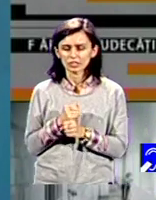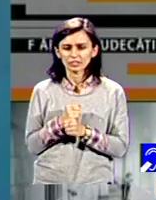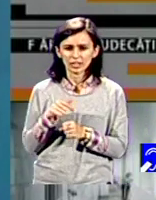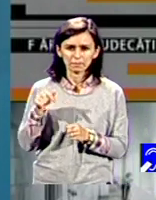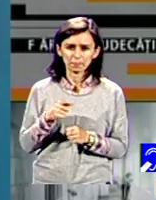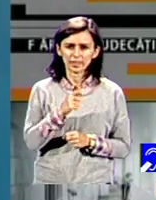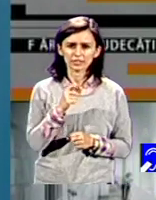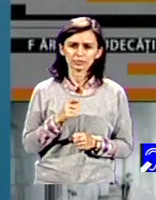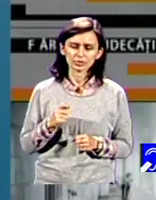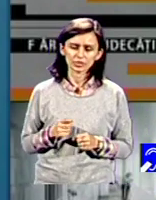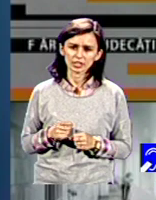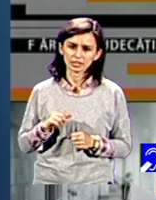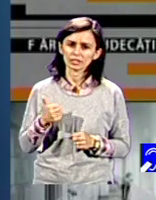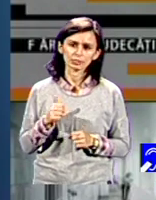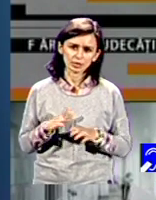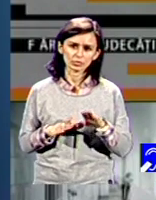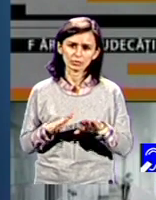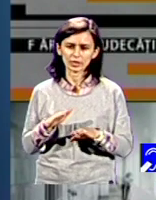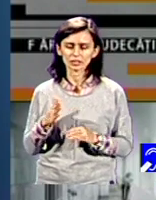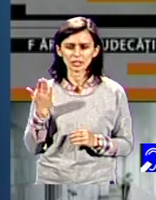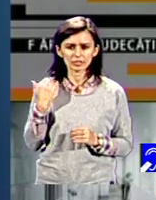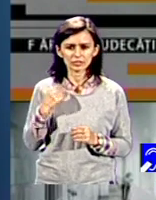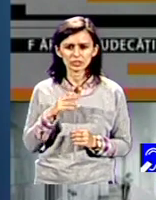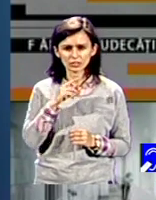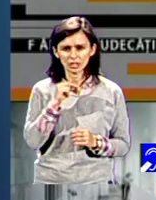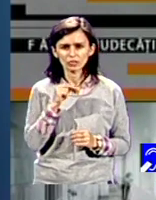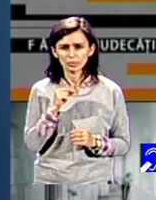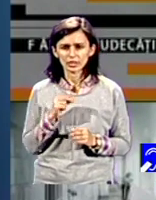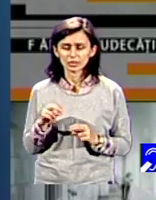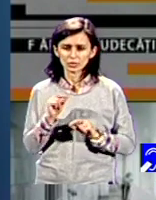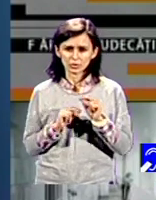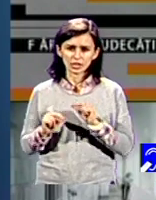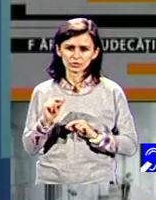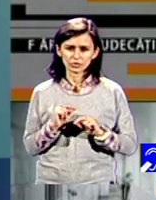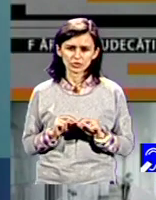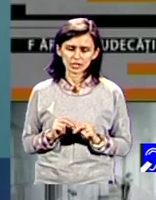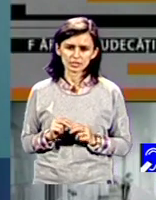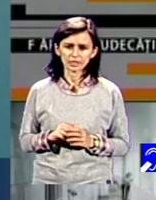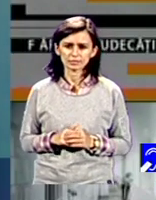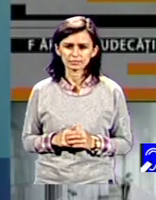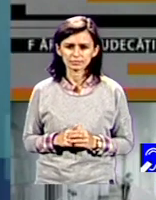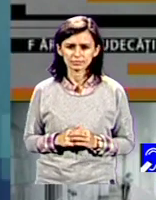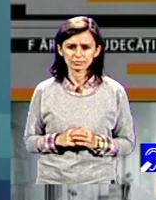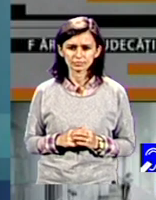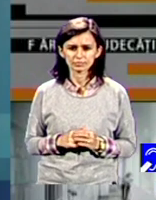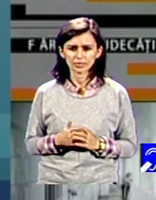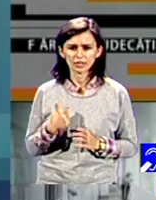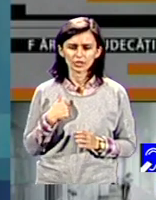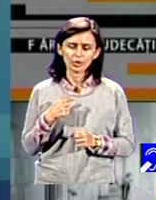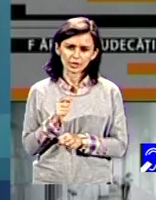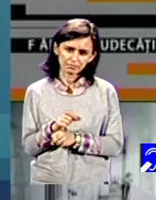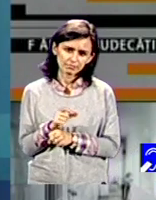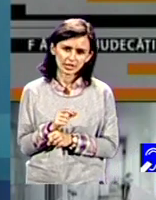ar fi fost să contacteze asociația în acest caz și eu e cred De această dată acum și eu mai critic pentru